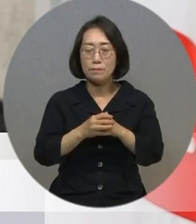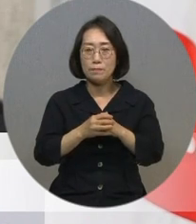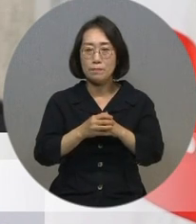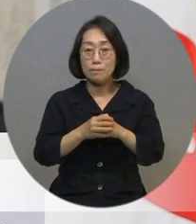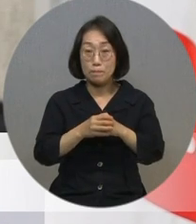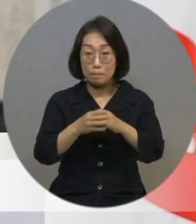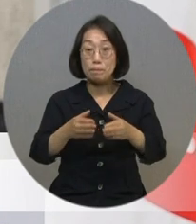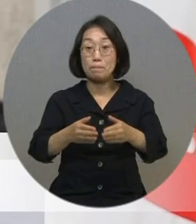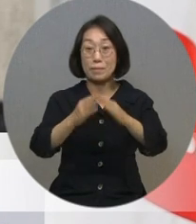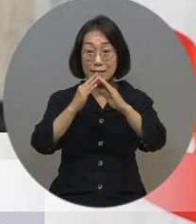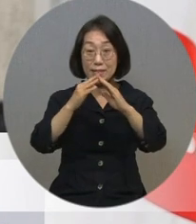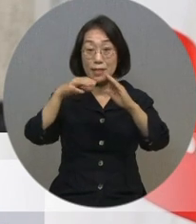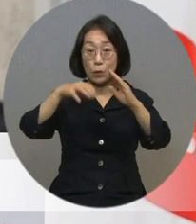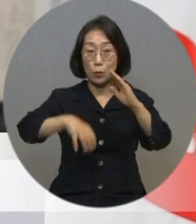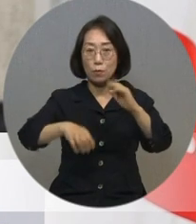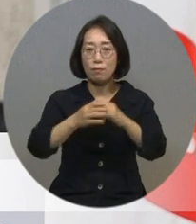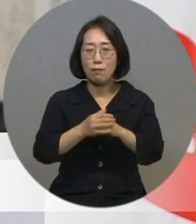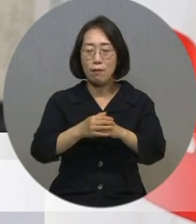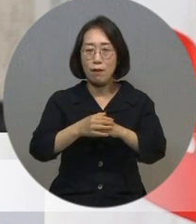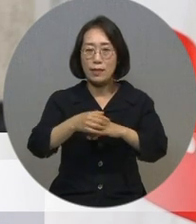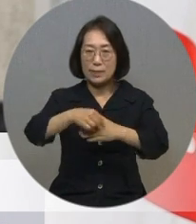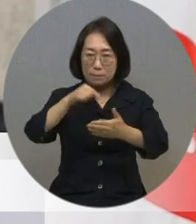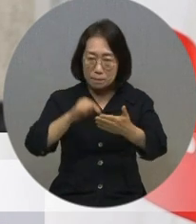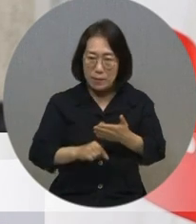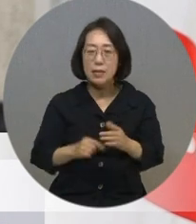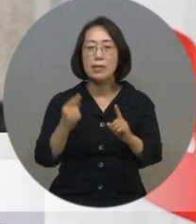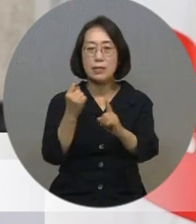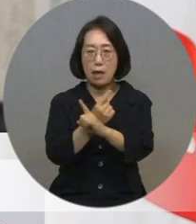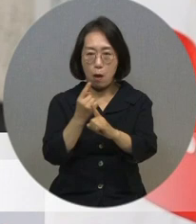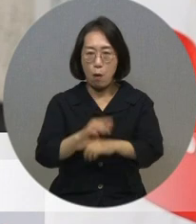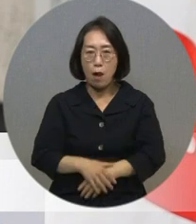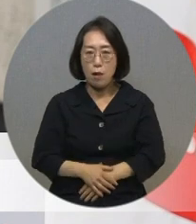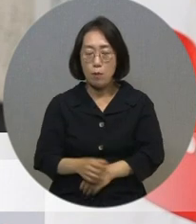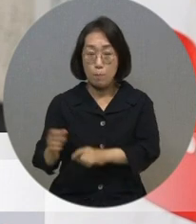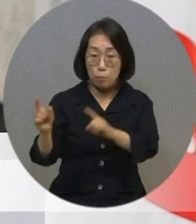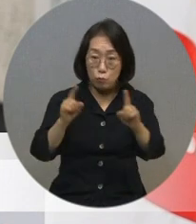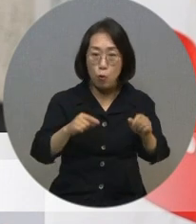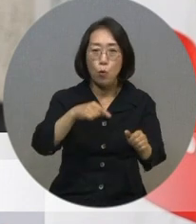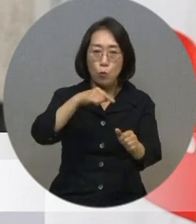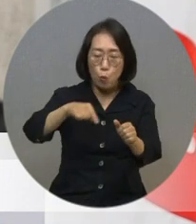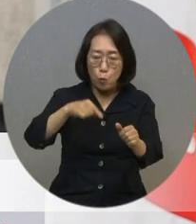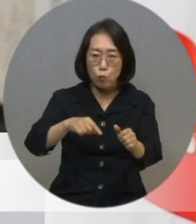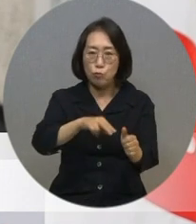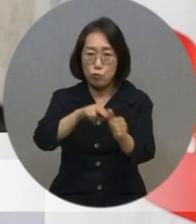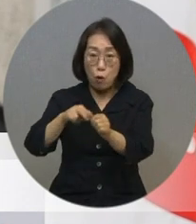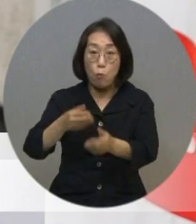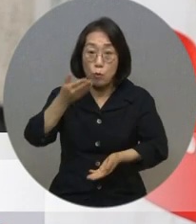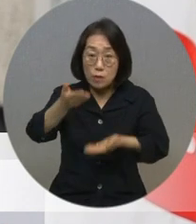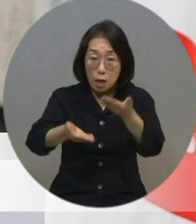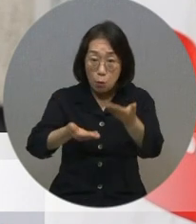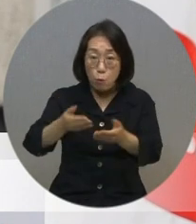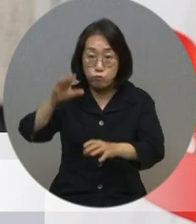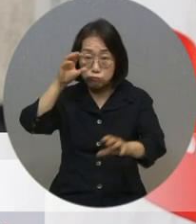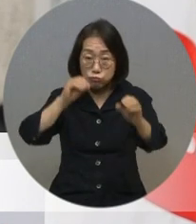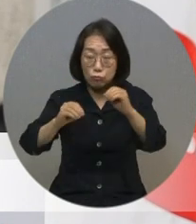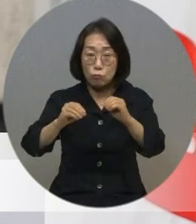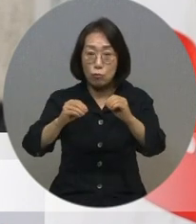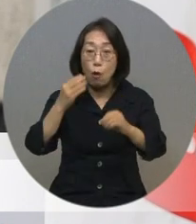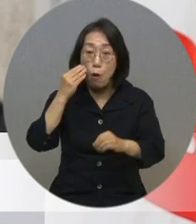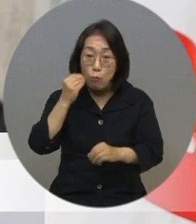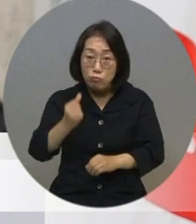회관을 통해서 여러 가지 심리 재활이라든가 교육이라든가 정보 제공 등이 더욱더 원활히